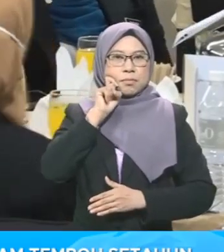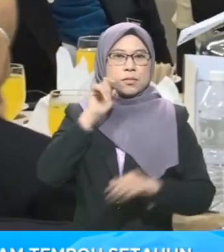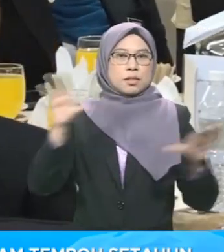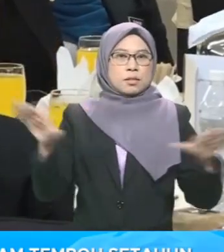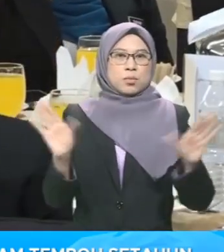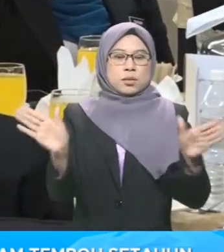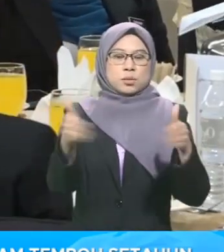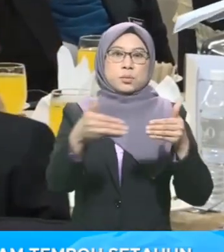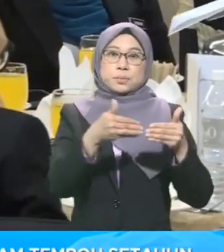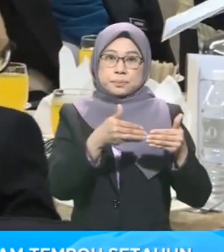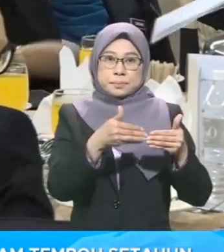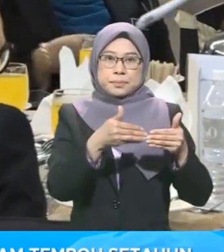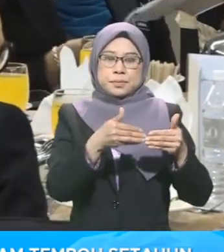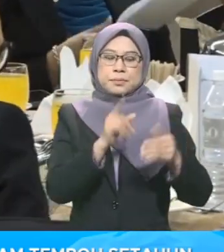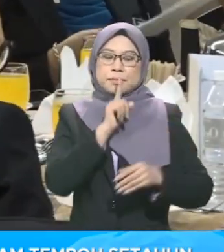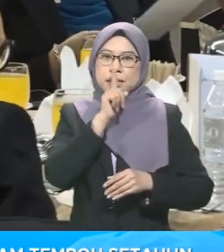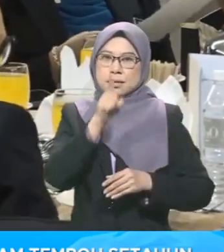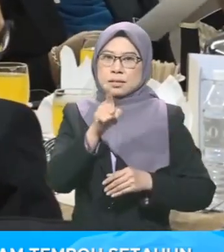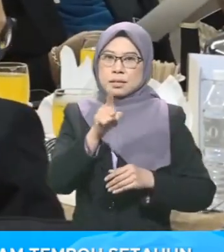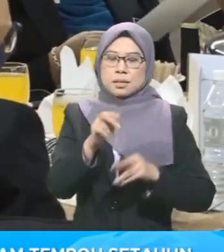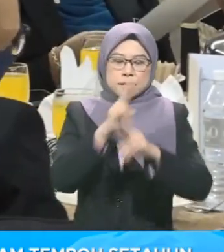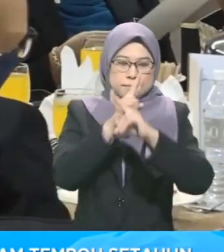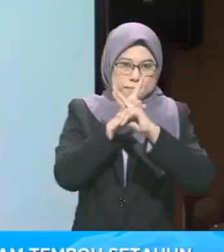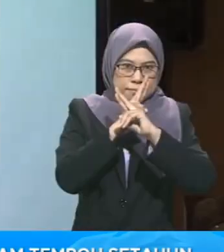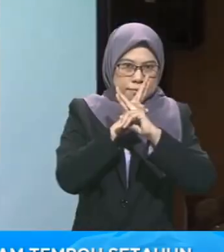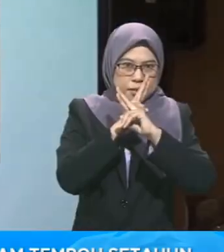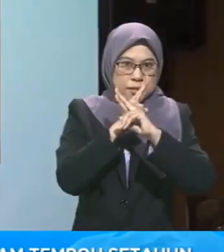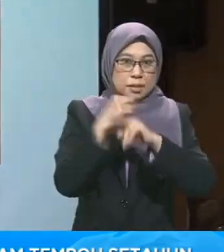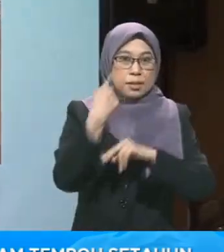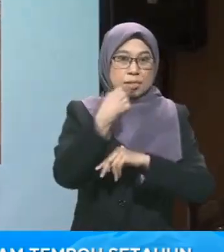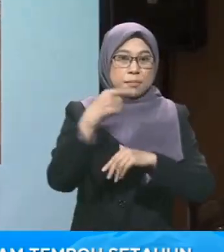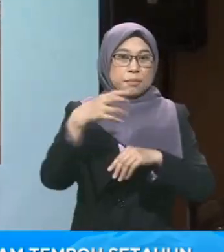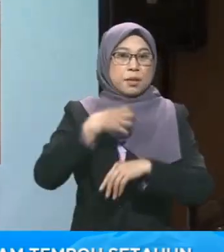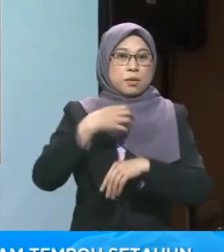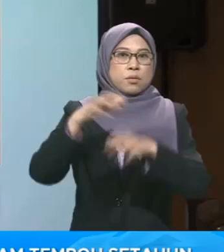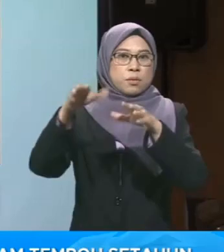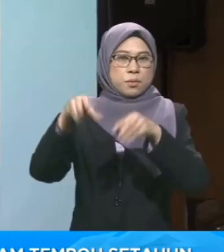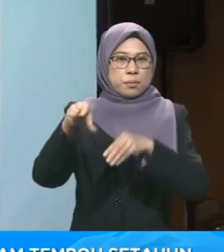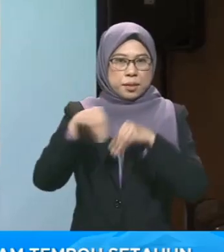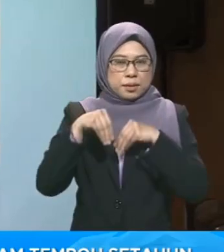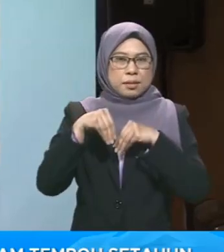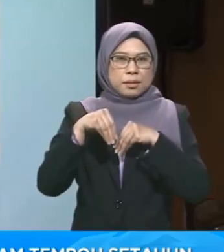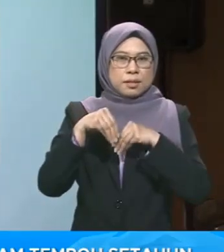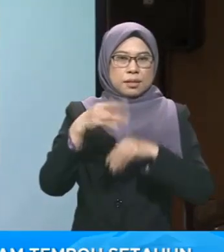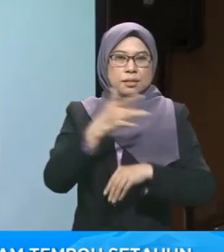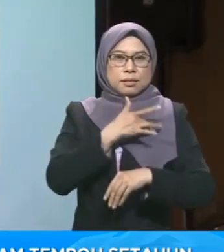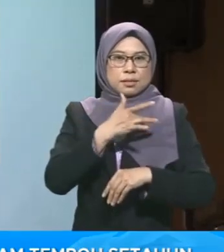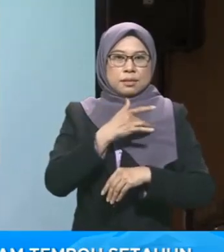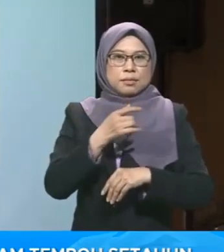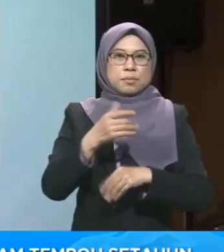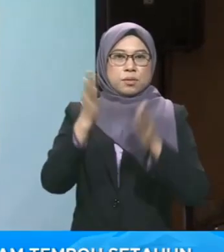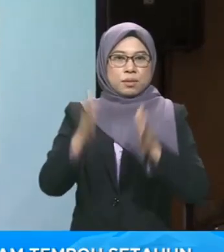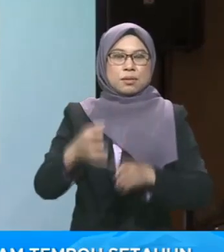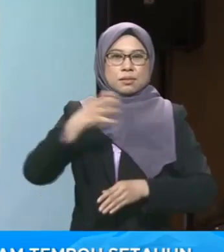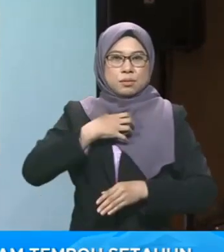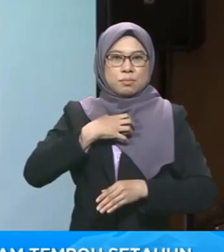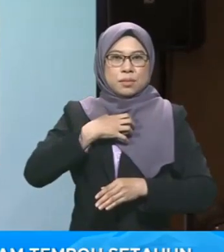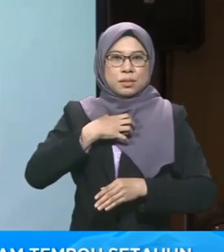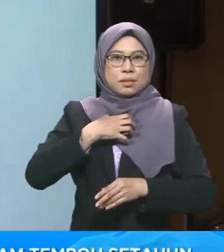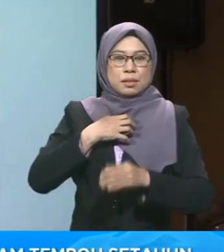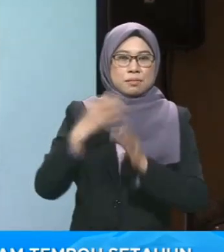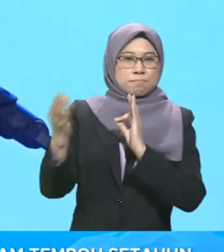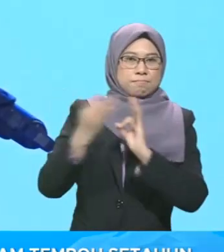secara tertutup hai bagi memastikan kerahasiaan identity Agan sensitivity pengadu dan responden sekaligus